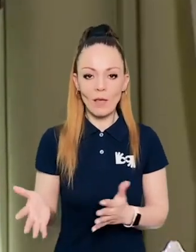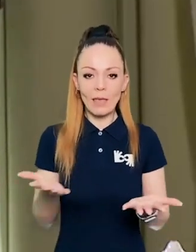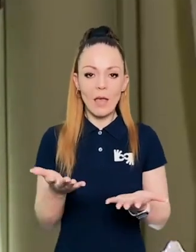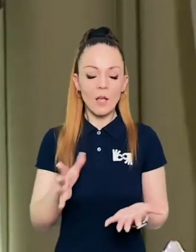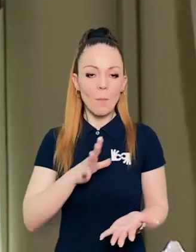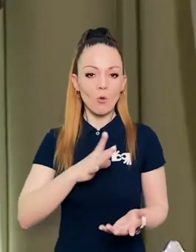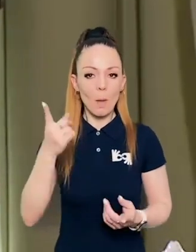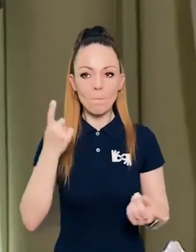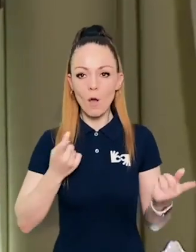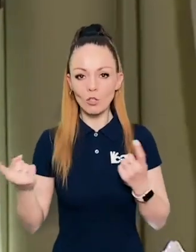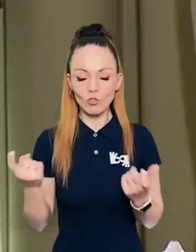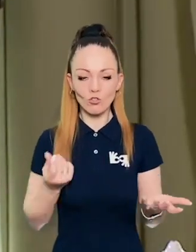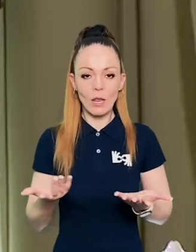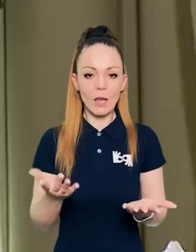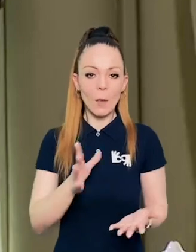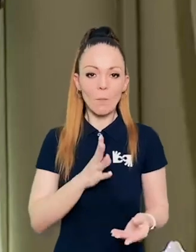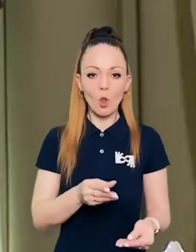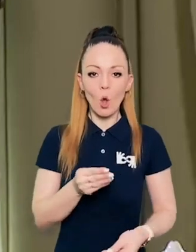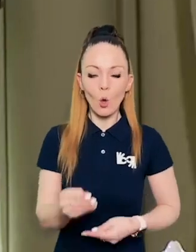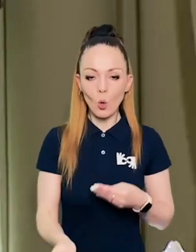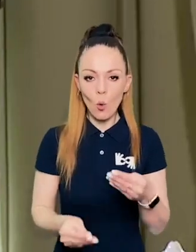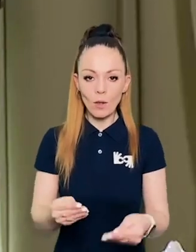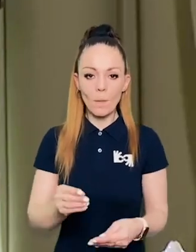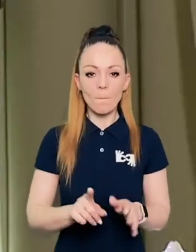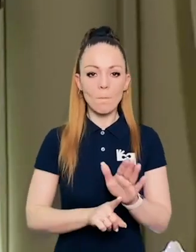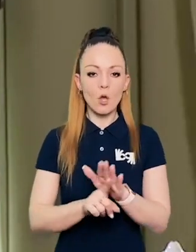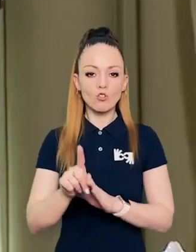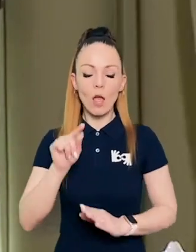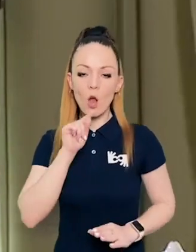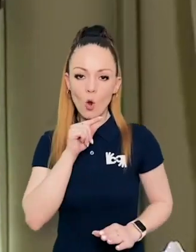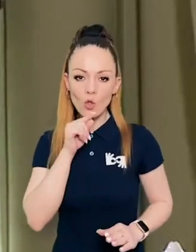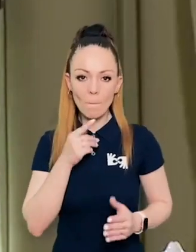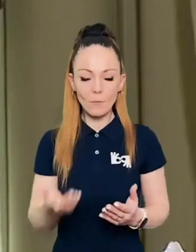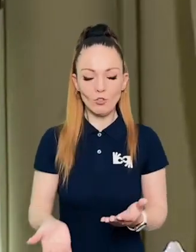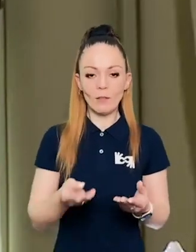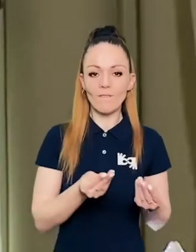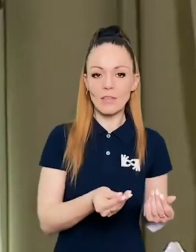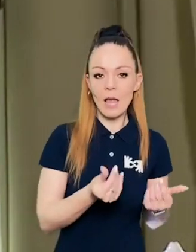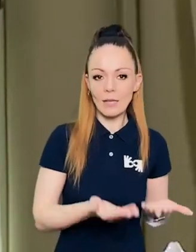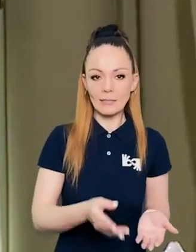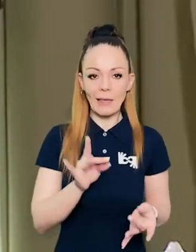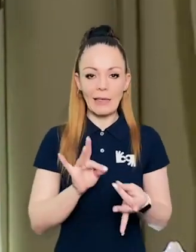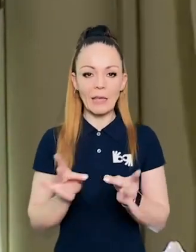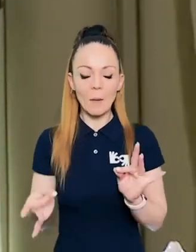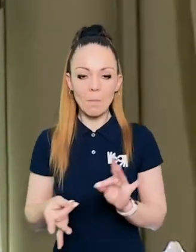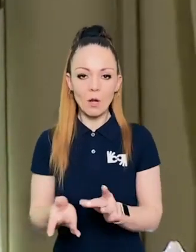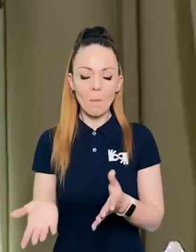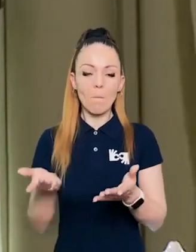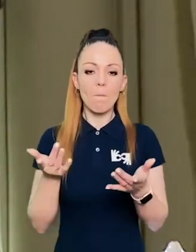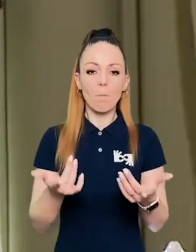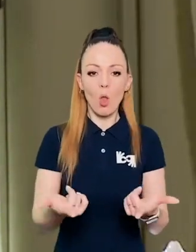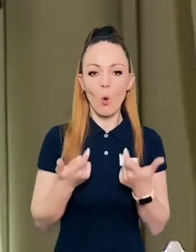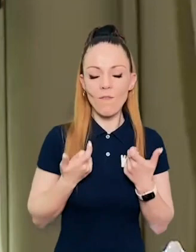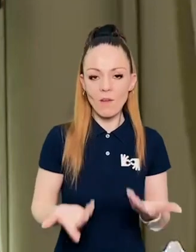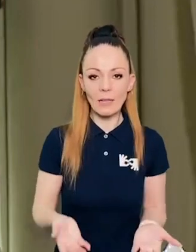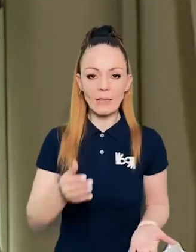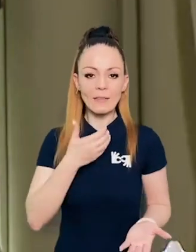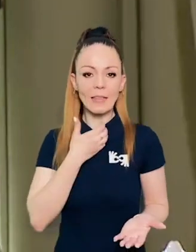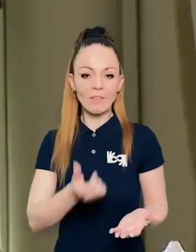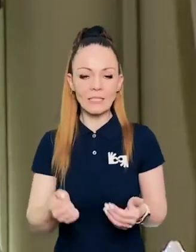готувалися, те, що відбувалося, які були меседжі, які були кроки перші економічні, фінансові,